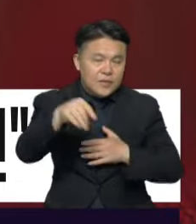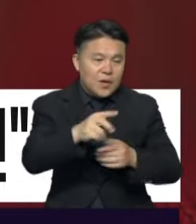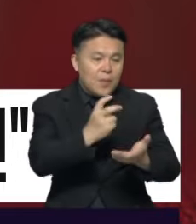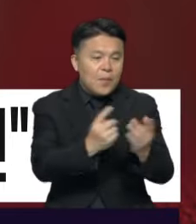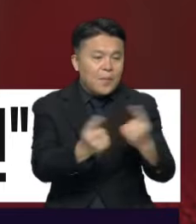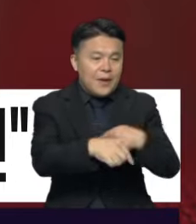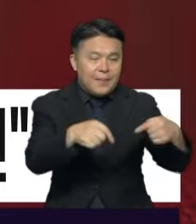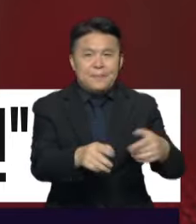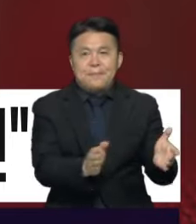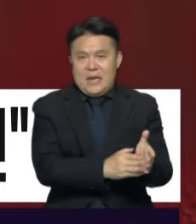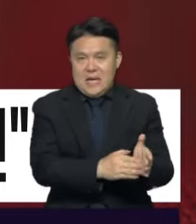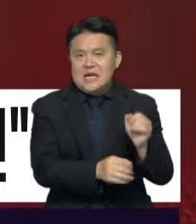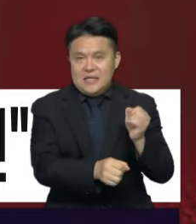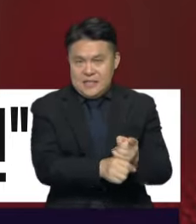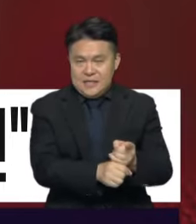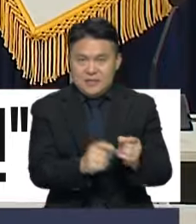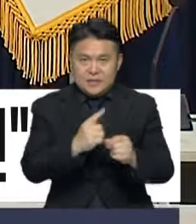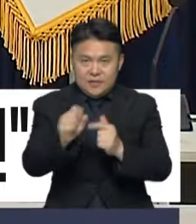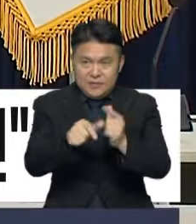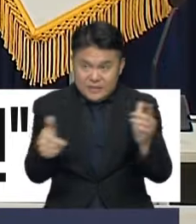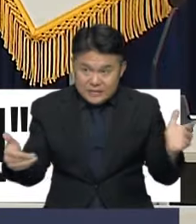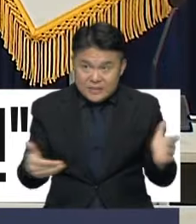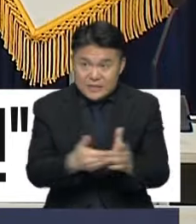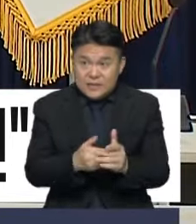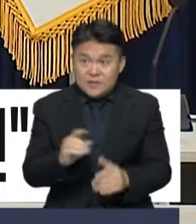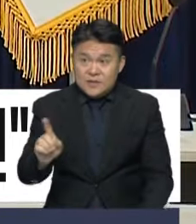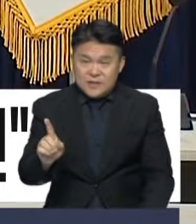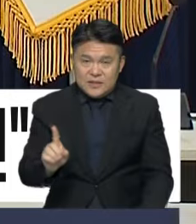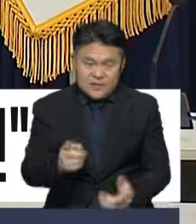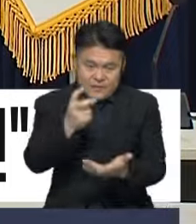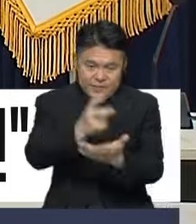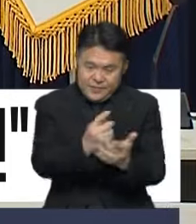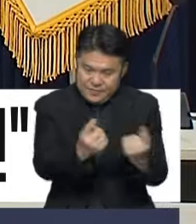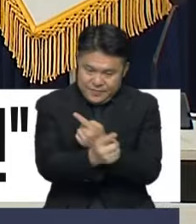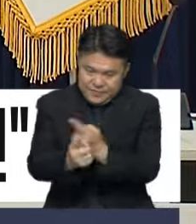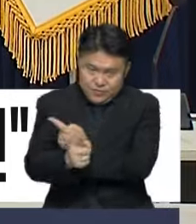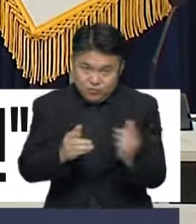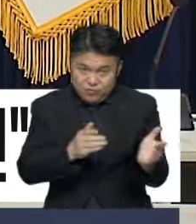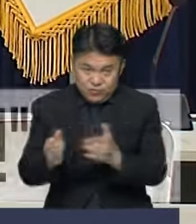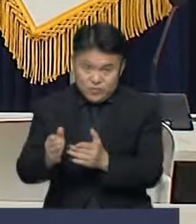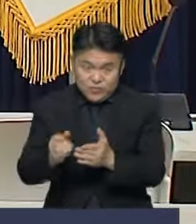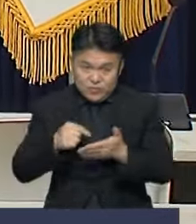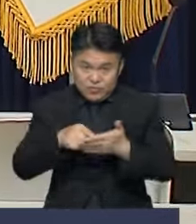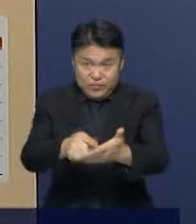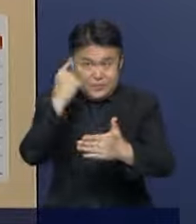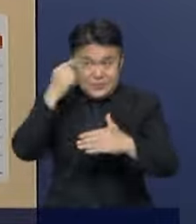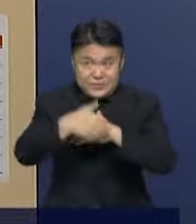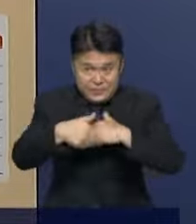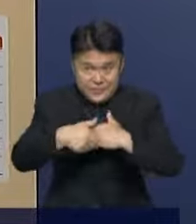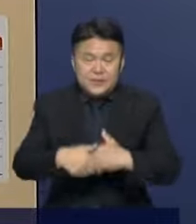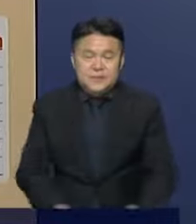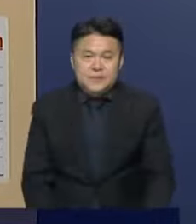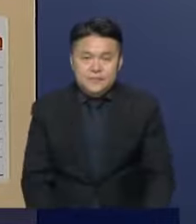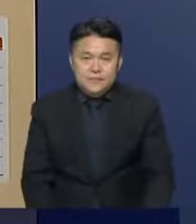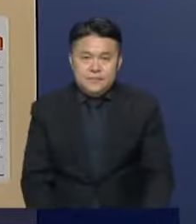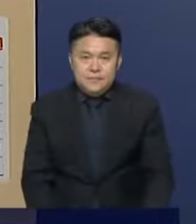협의를 이미 끝냈다며 내년 6월까지 부처 차원에서 법률 개정한 마련 등 선 추진 획